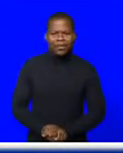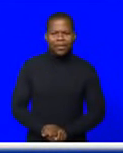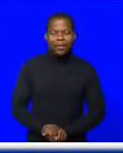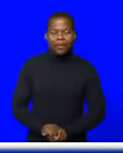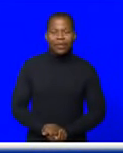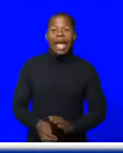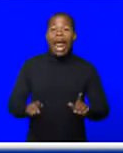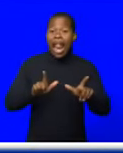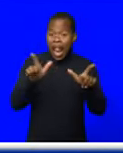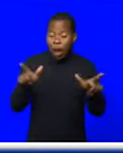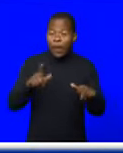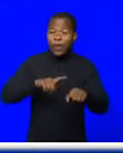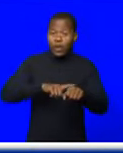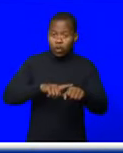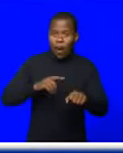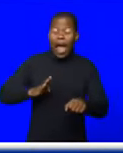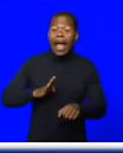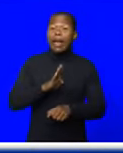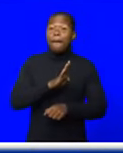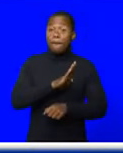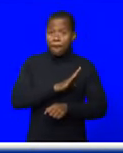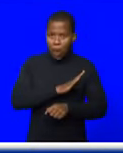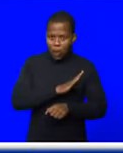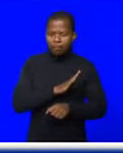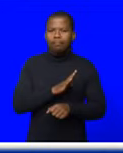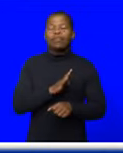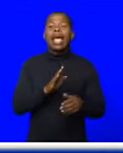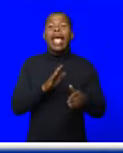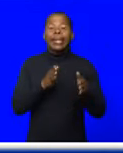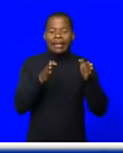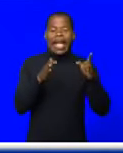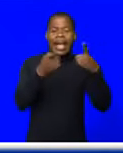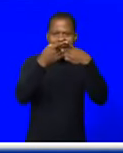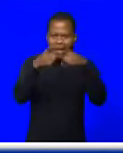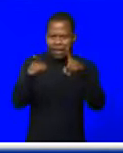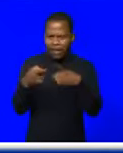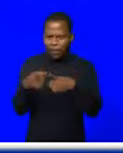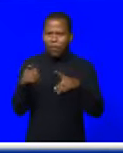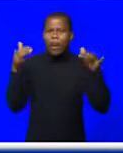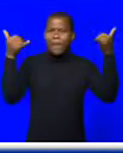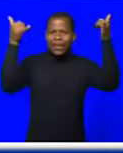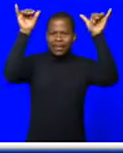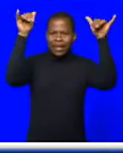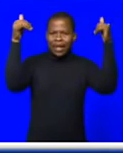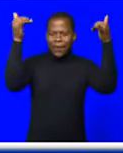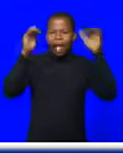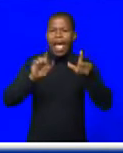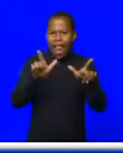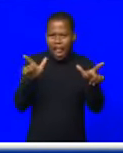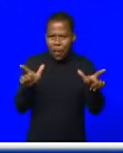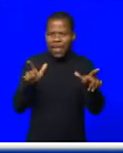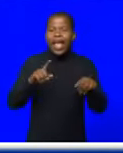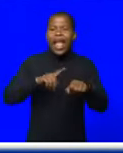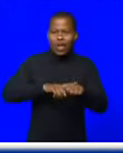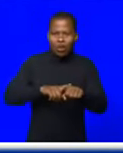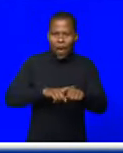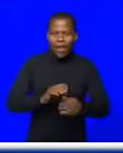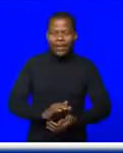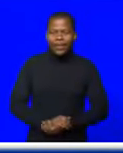libandla lesiSwati kuleli isiSwati National Language Board lihlangene netinhlangothi letehlukene kugubha lolwimi